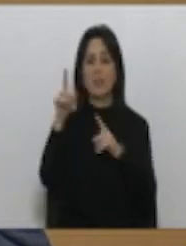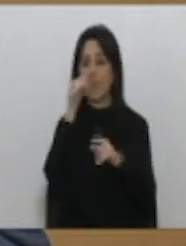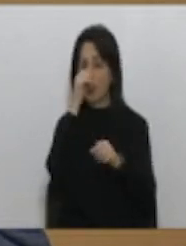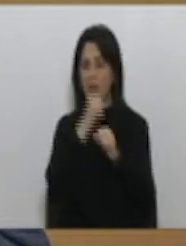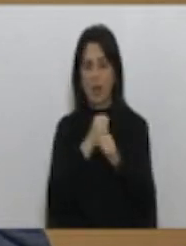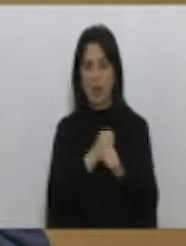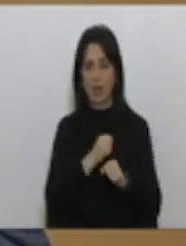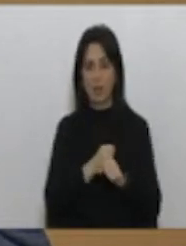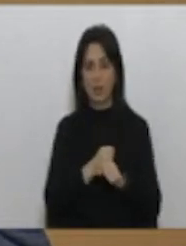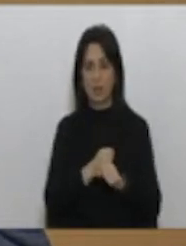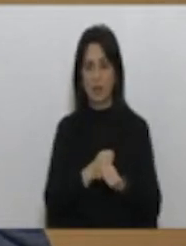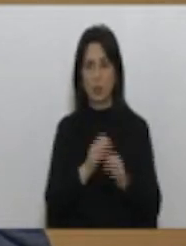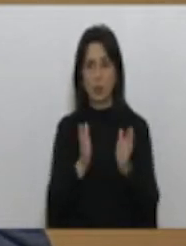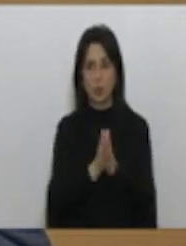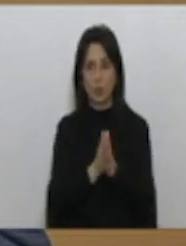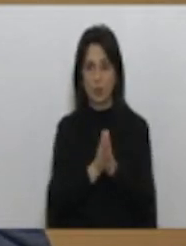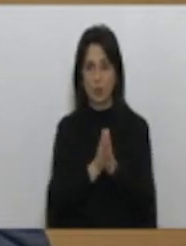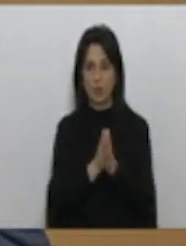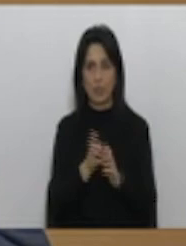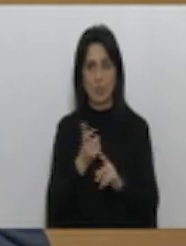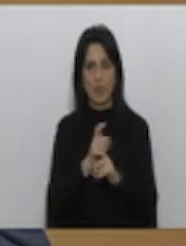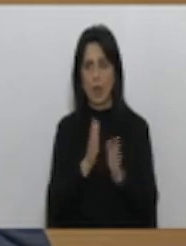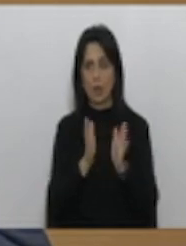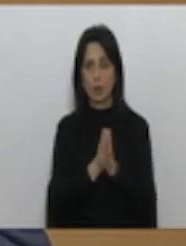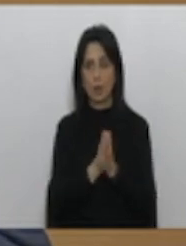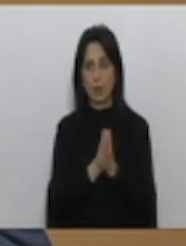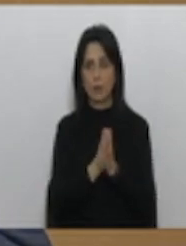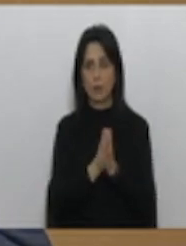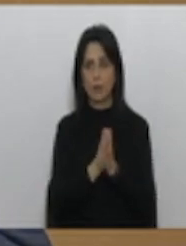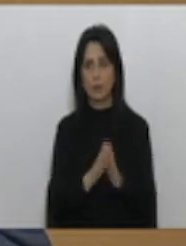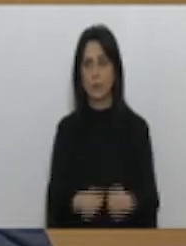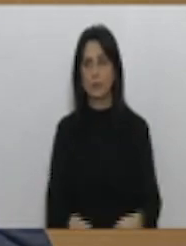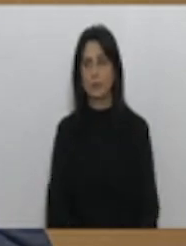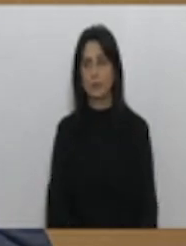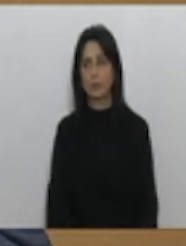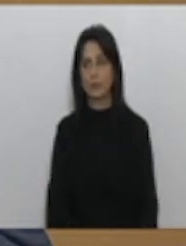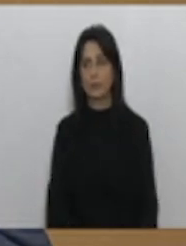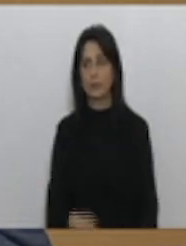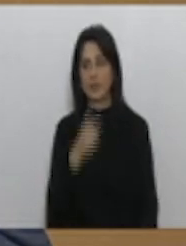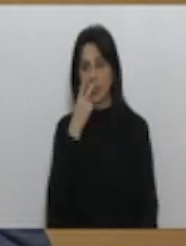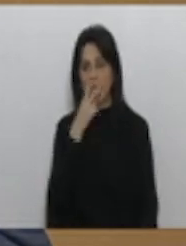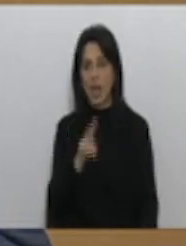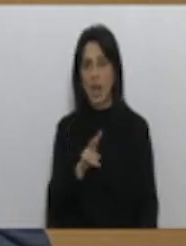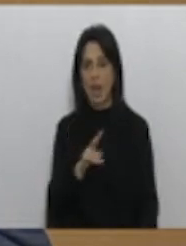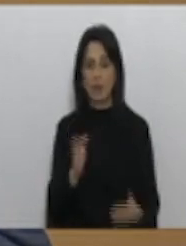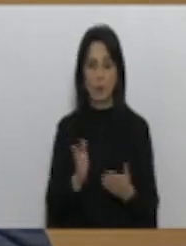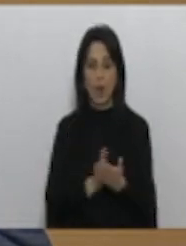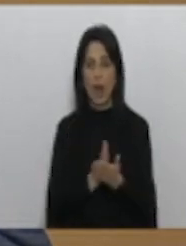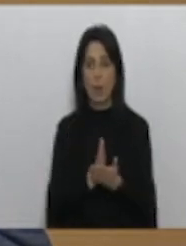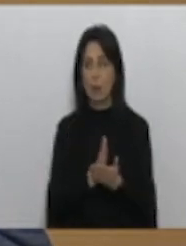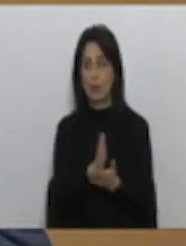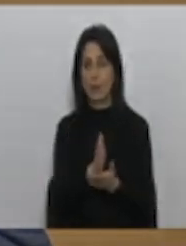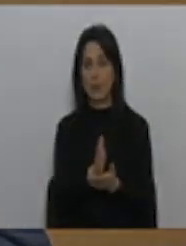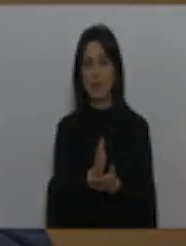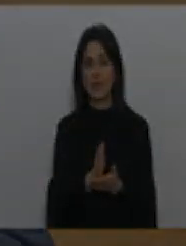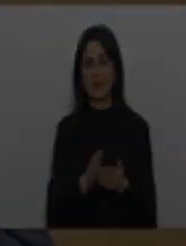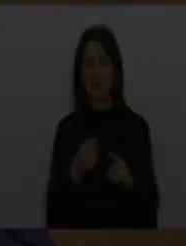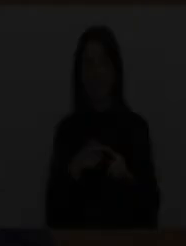გააკეთებს. გთხოვთ, ძალიან გთხოვთ, ნახოთ გამოსავალი. დიდი მადლობა.